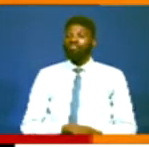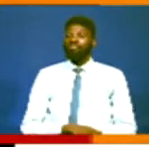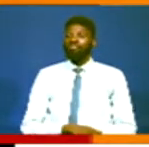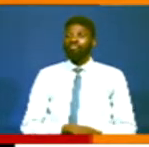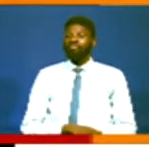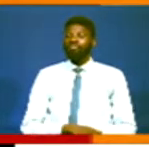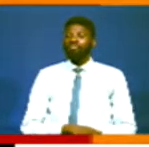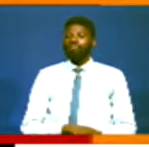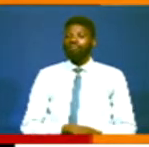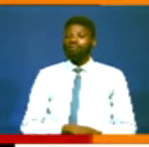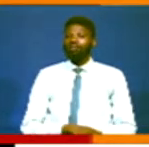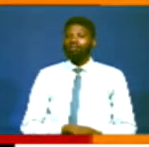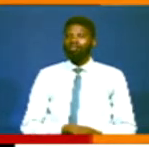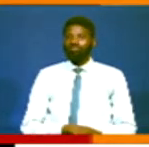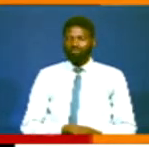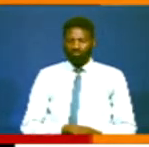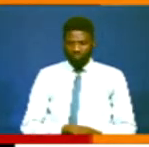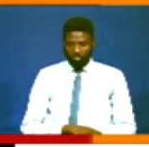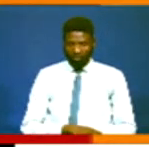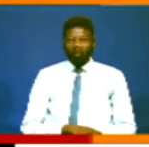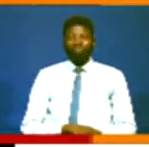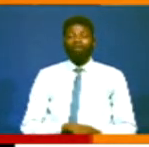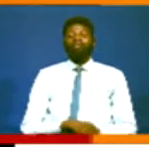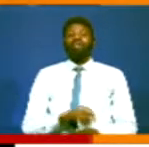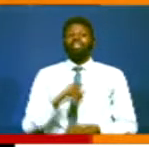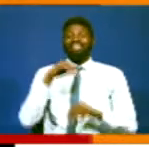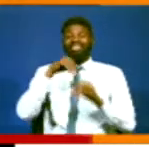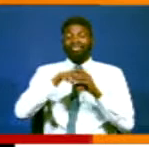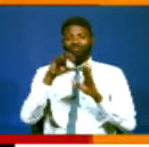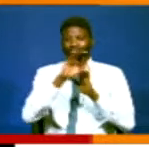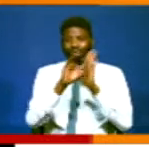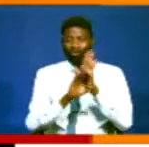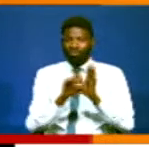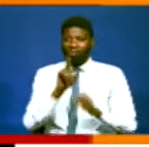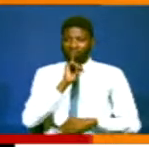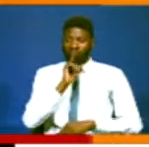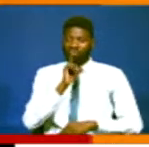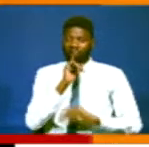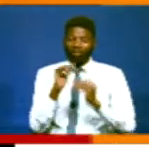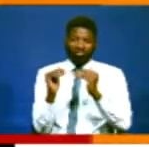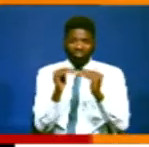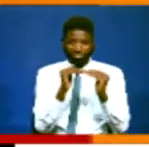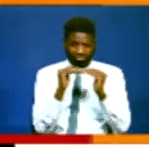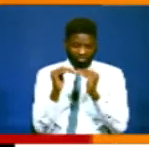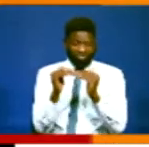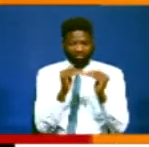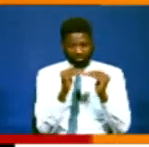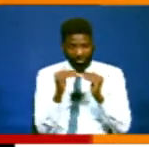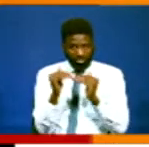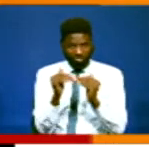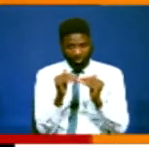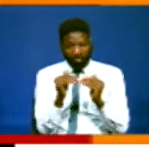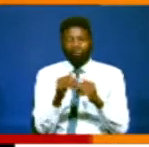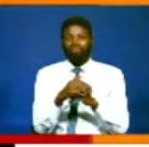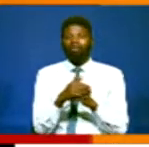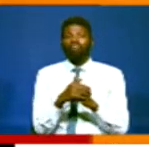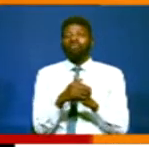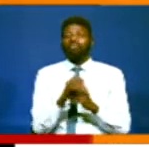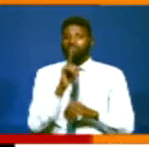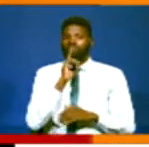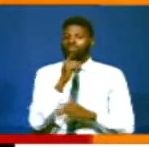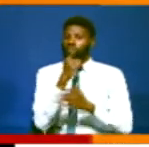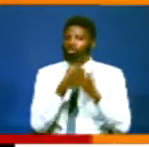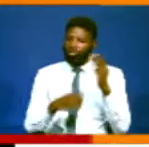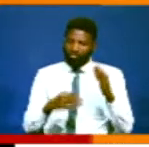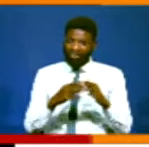kile kitu tunasema, ama kuna ile value tunasema ni equity. Mm-hmm. Na equity inasemaje? Kwamba kuna baadhi ya sehemu hapa nchini